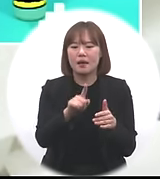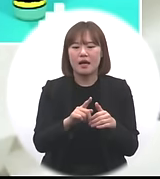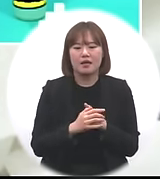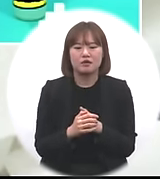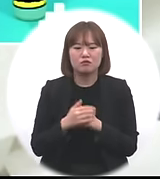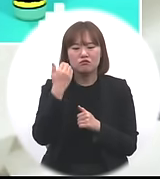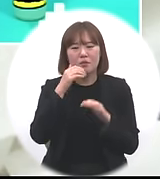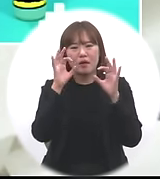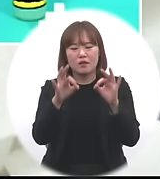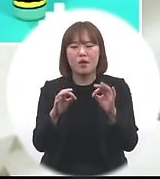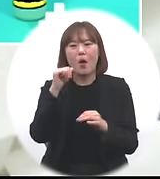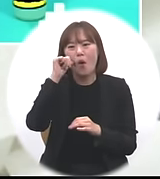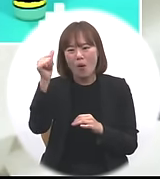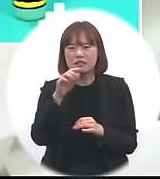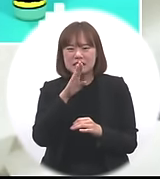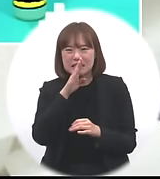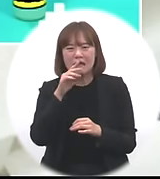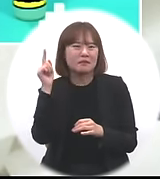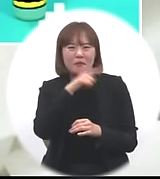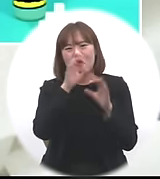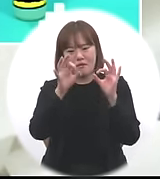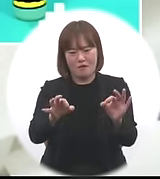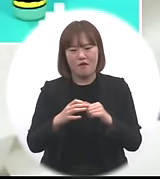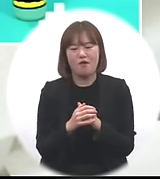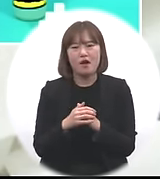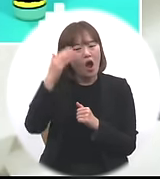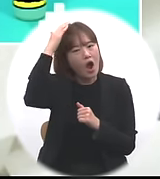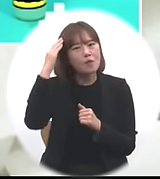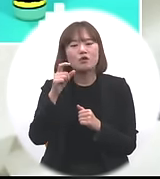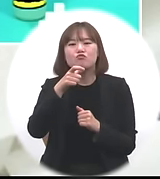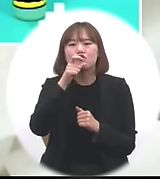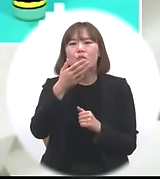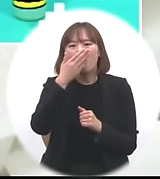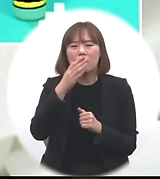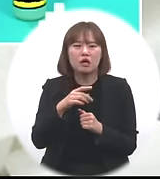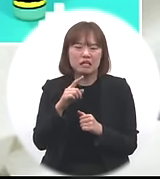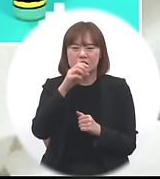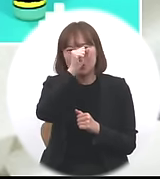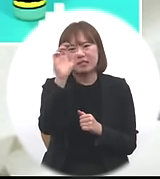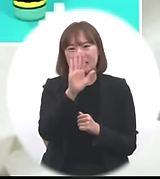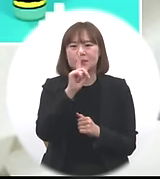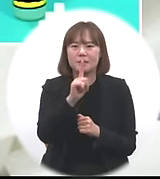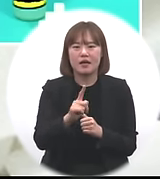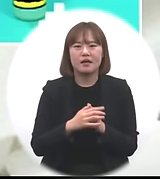당분이에요. 보시는 저 콜라는 그냥 누가 봐도 나쁘게 생겼어요. 저 까만 물을 먹는 것 자체가 이상하지